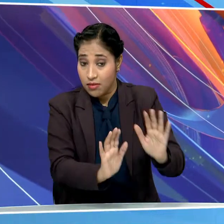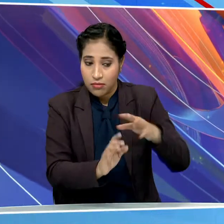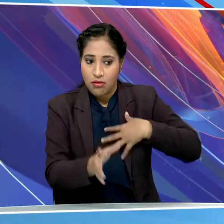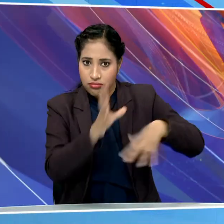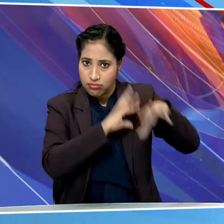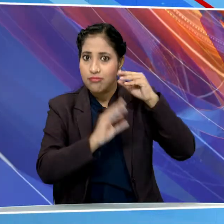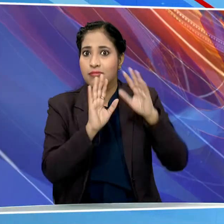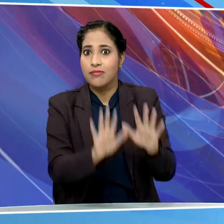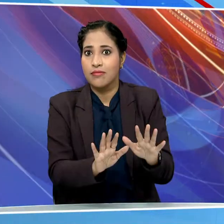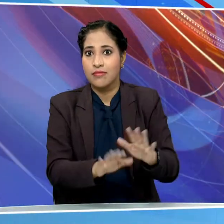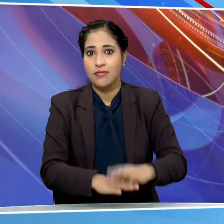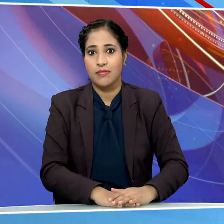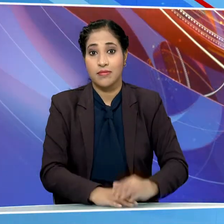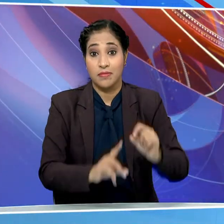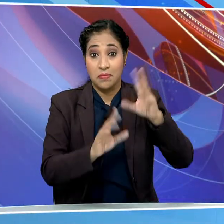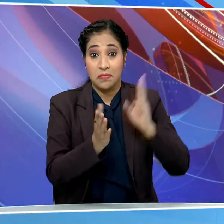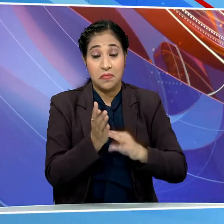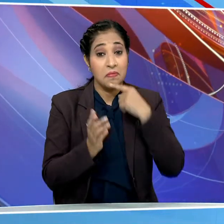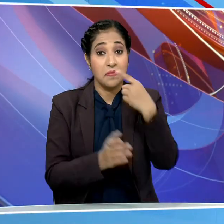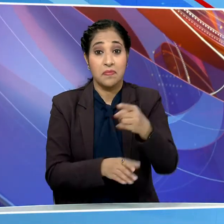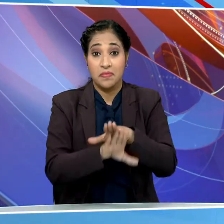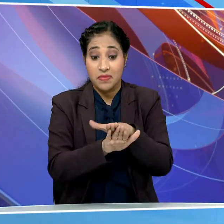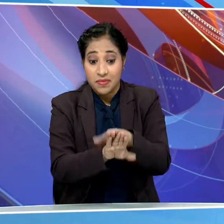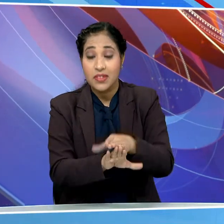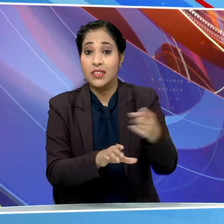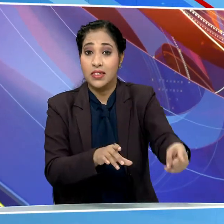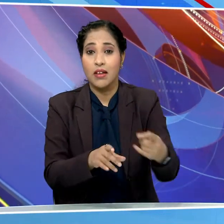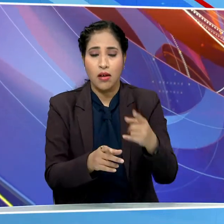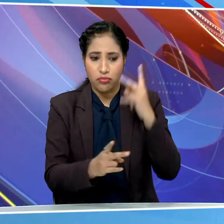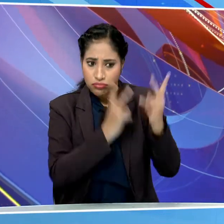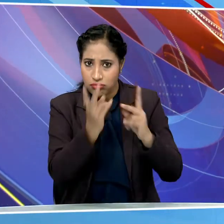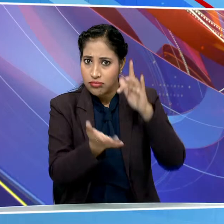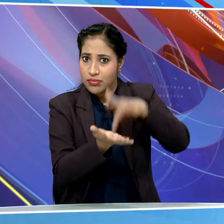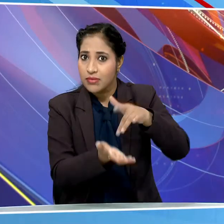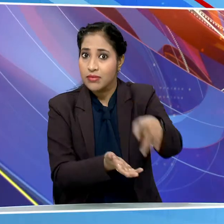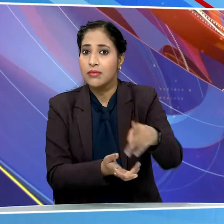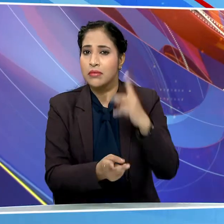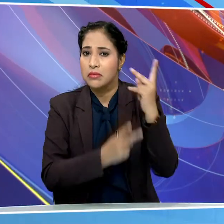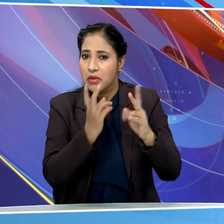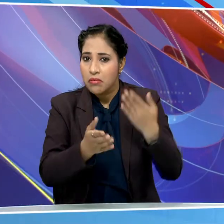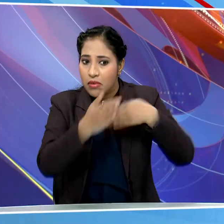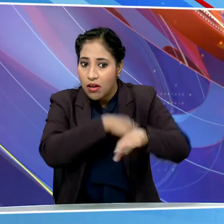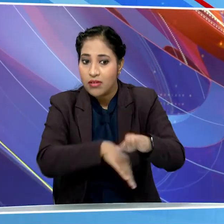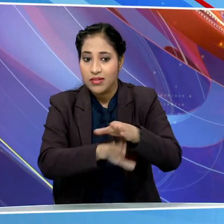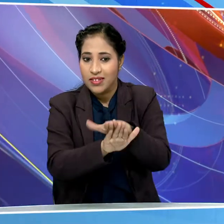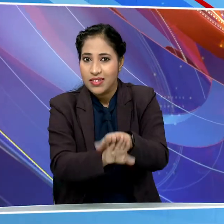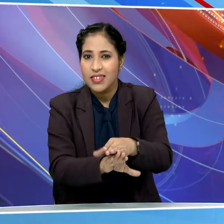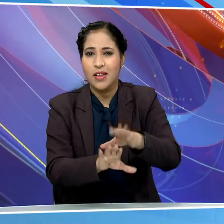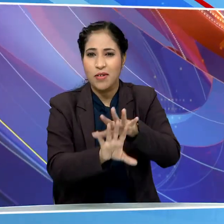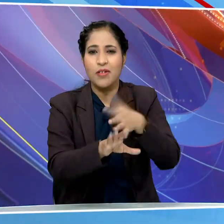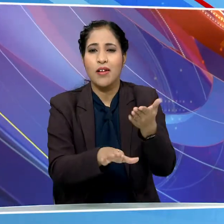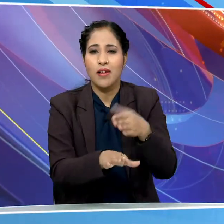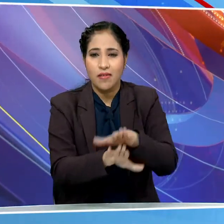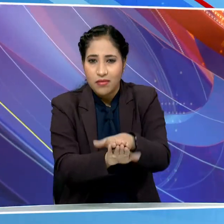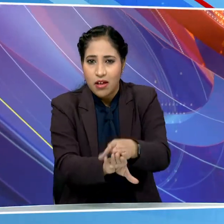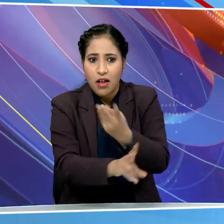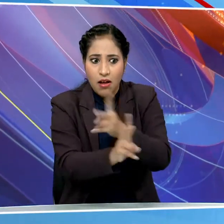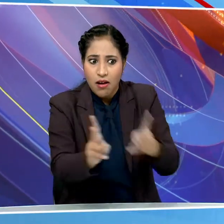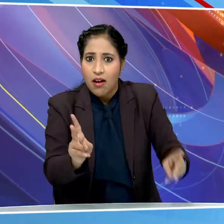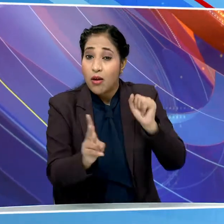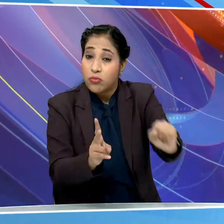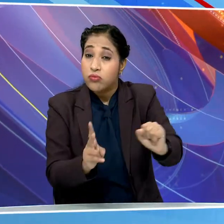मिलती है। पीएम ने वहां शार्क टनल का भी अवलोकन किया। इसमें शार्क प्रजातियों की विविध श्रृंखला